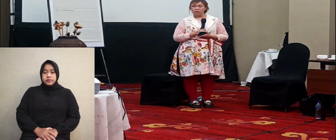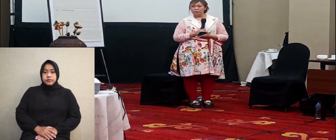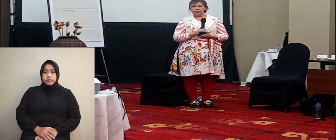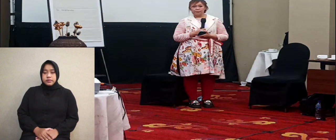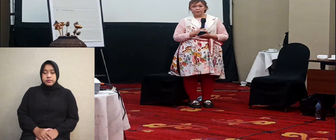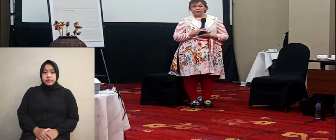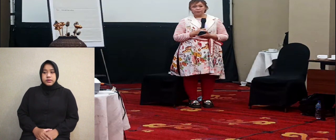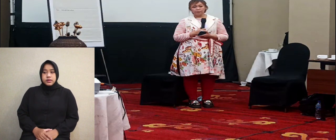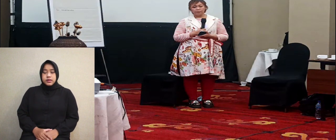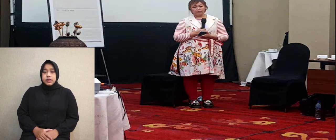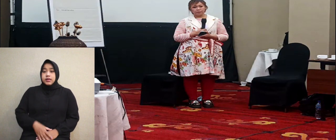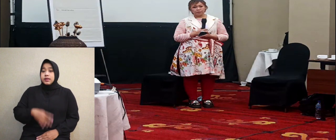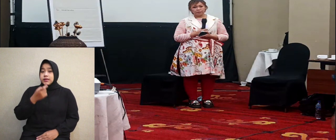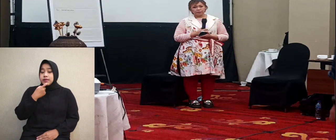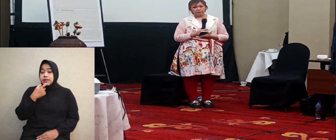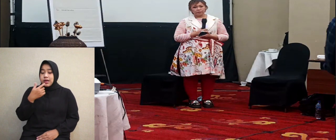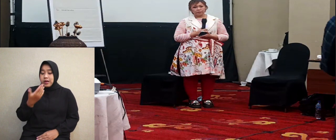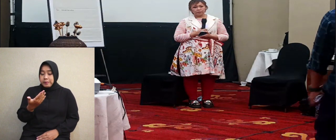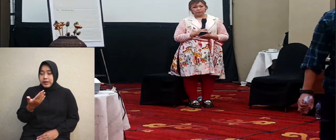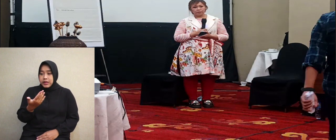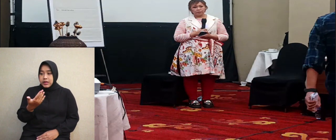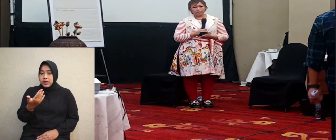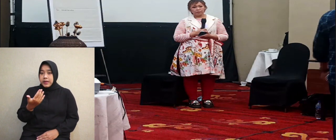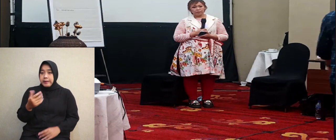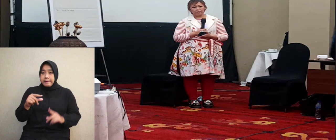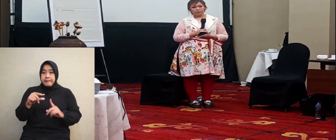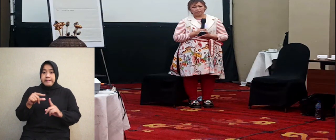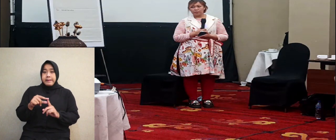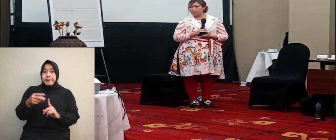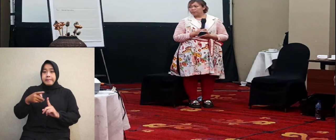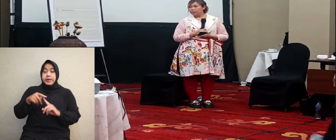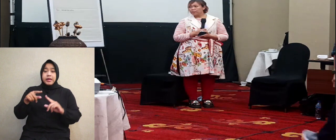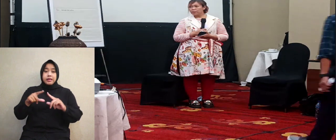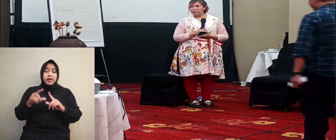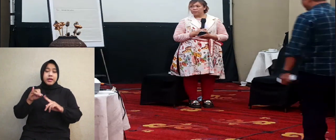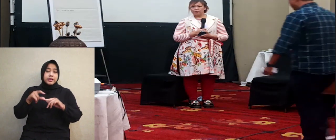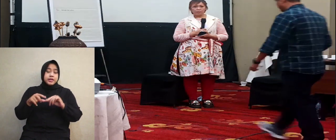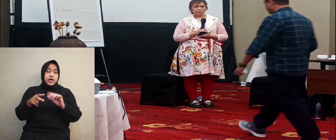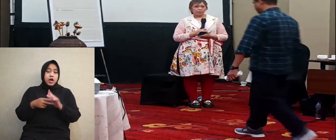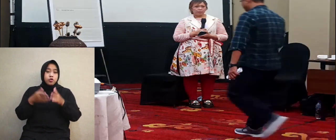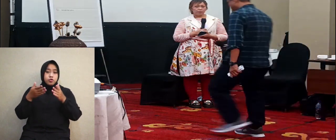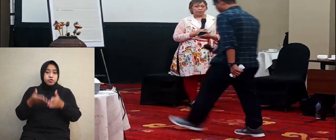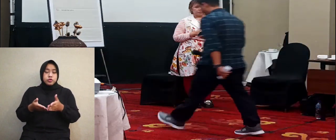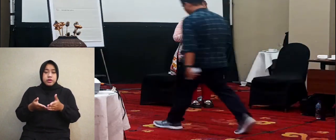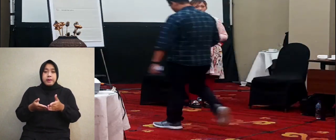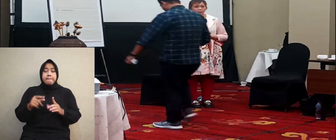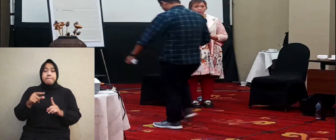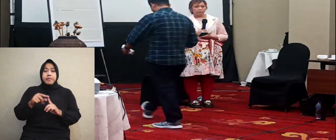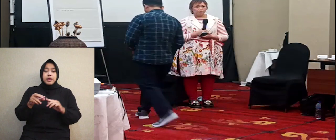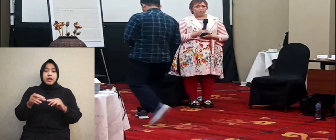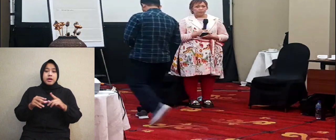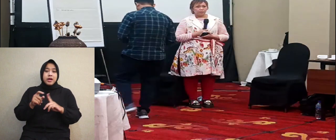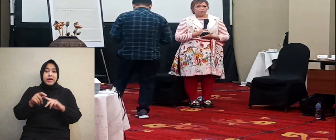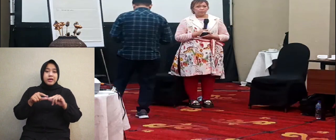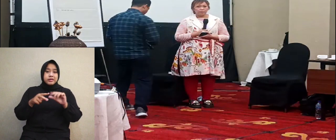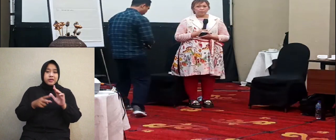ini terkait dengan peta jalan untuk peradilan inklusif ya